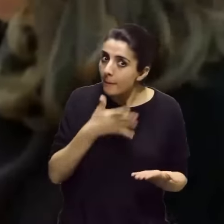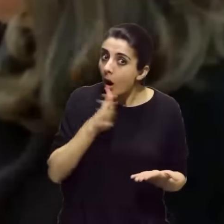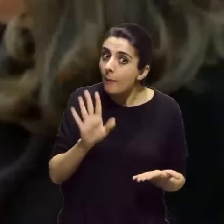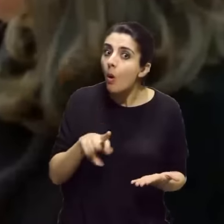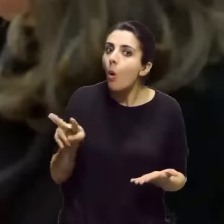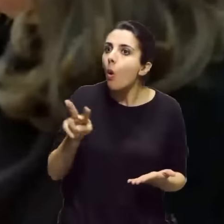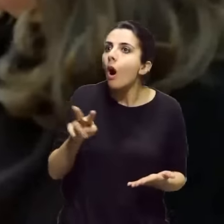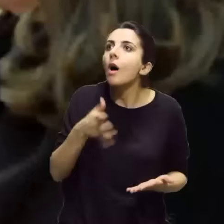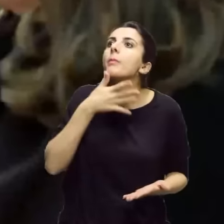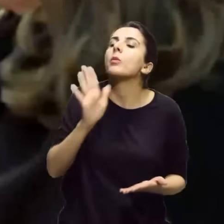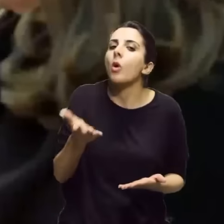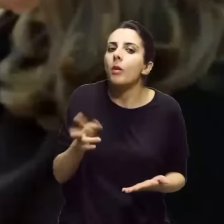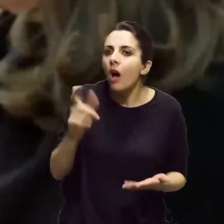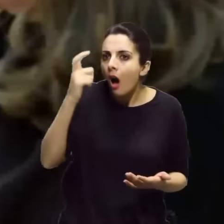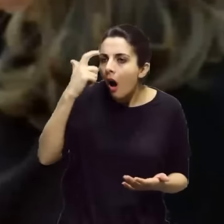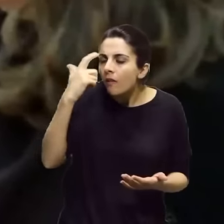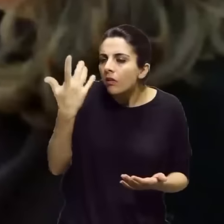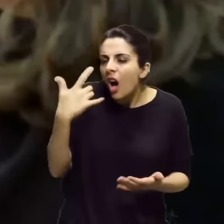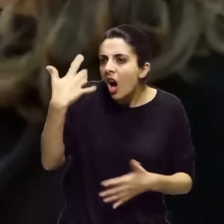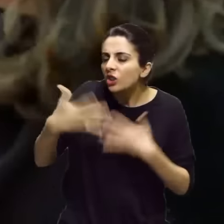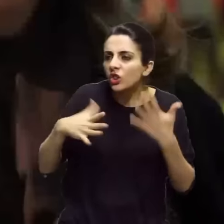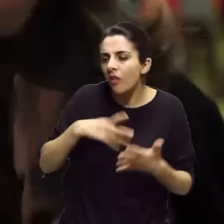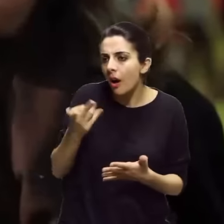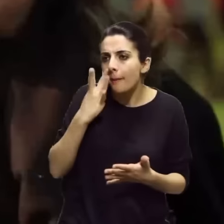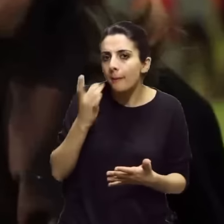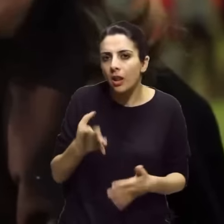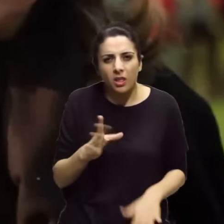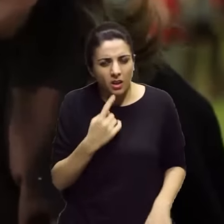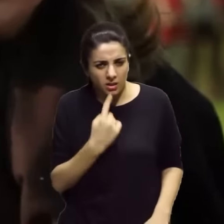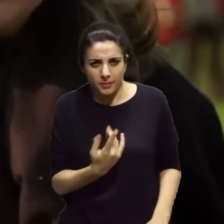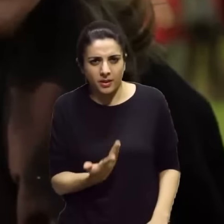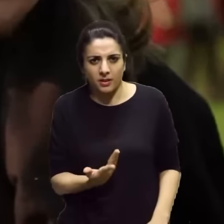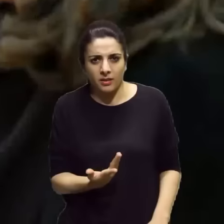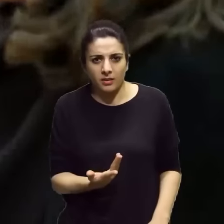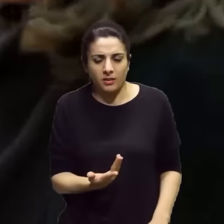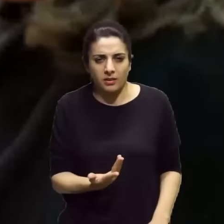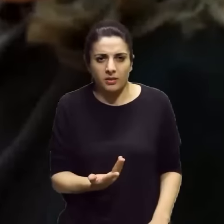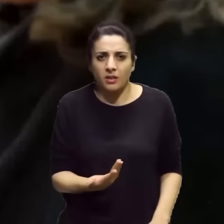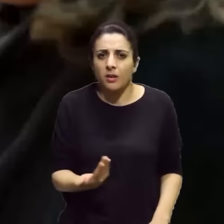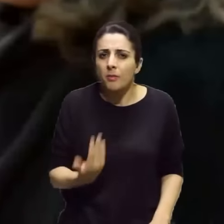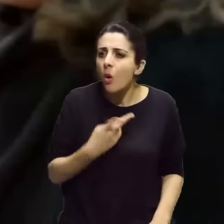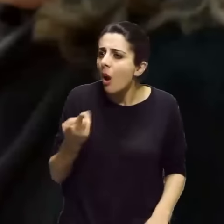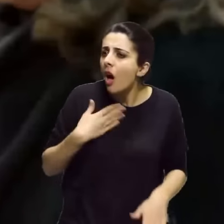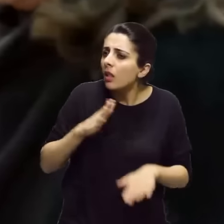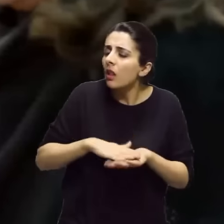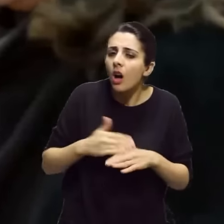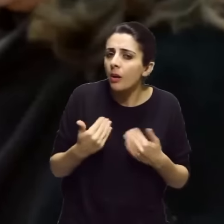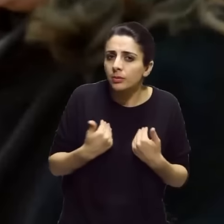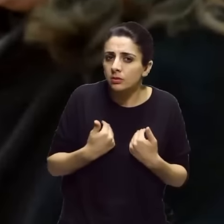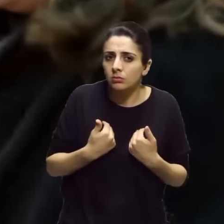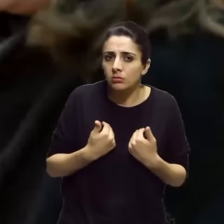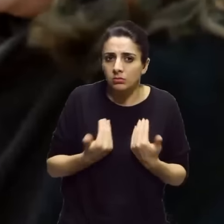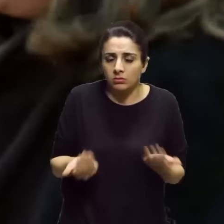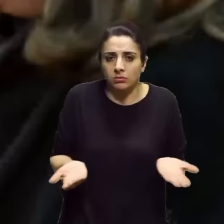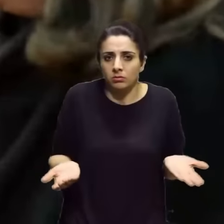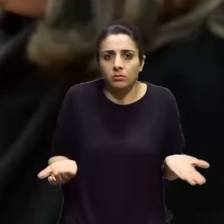ama onlar hala bilmiyor galiba. İkisinin kafası son derece karışık. Nasıl ya? Ya ben onlara ne yaptım ya?